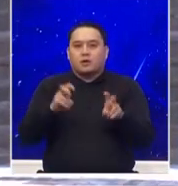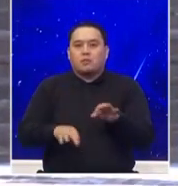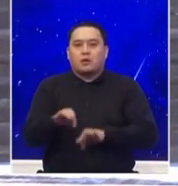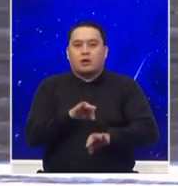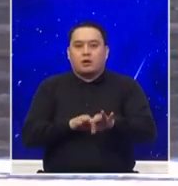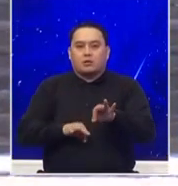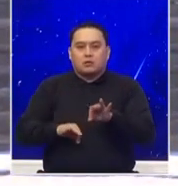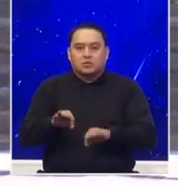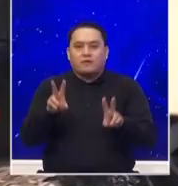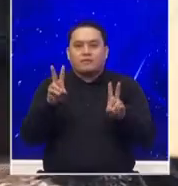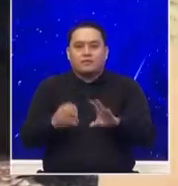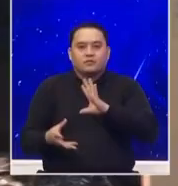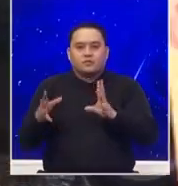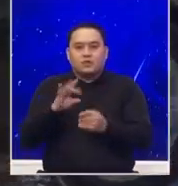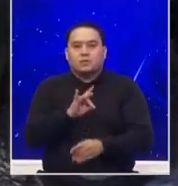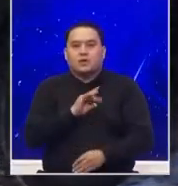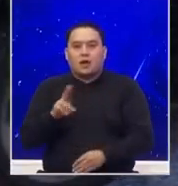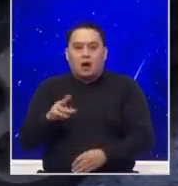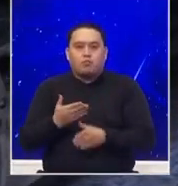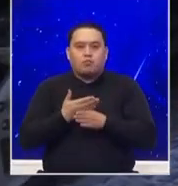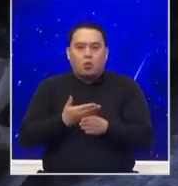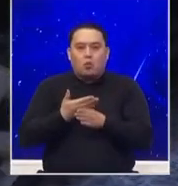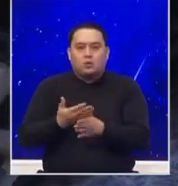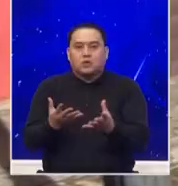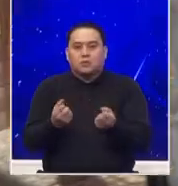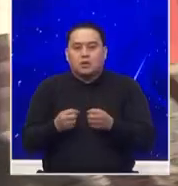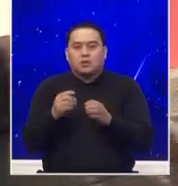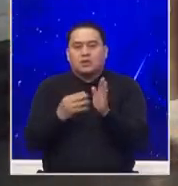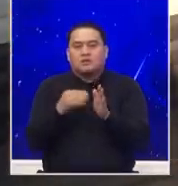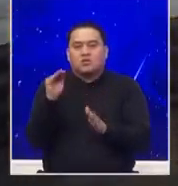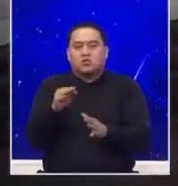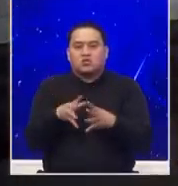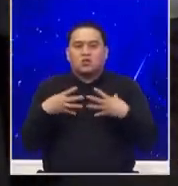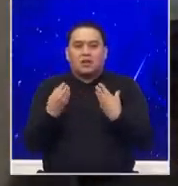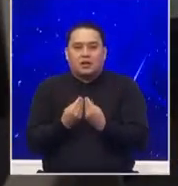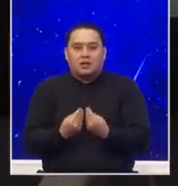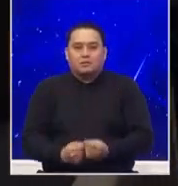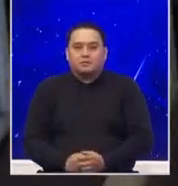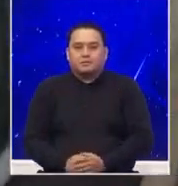проекта «Тайказан». В целом по республике помощь получили порядка 9 тысяч семей.